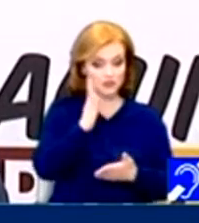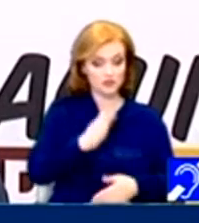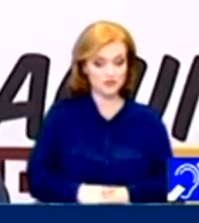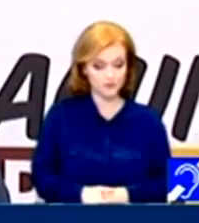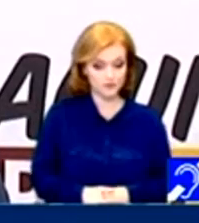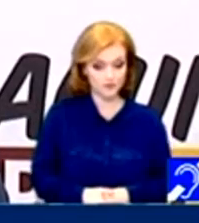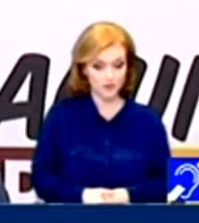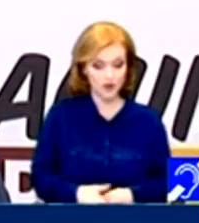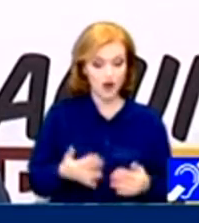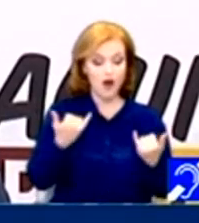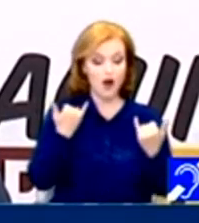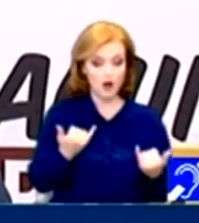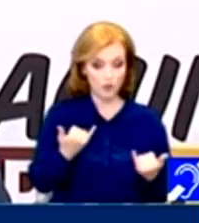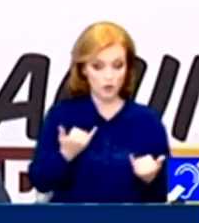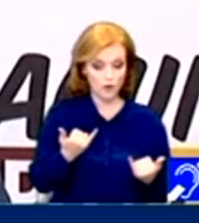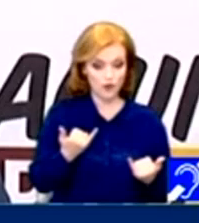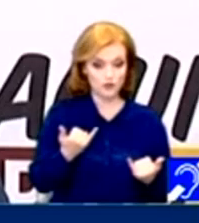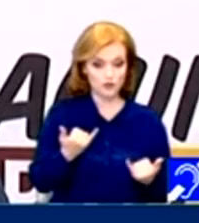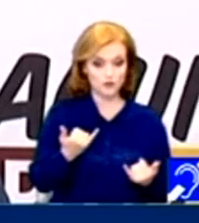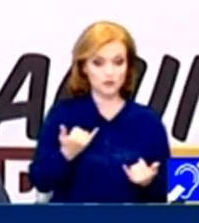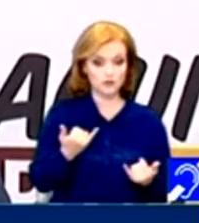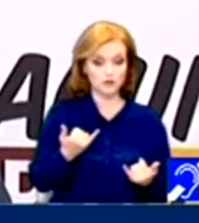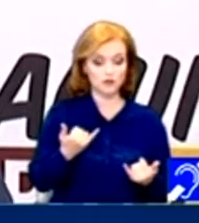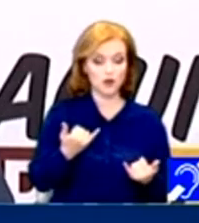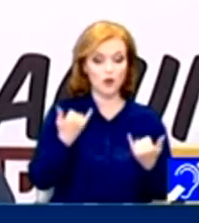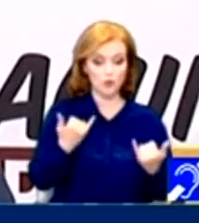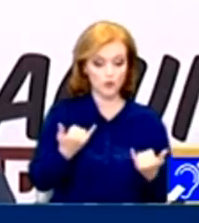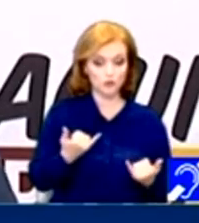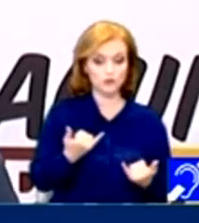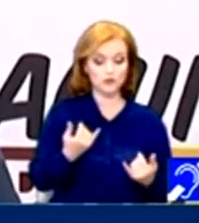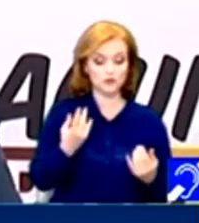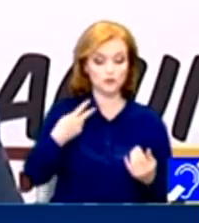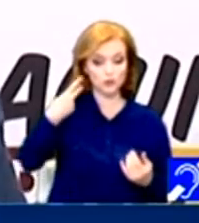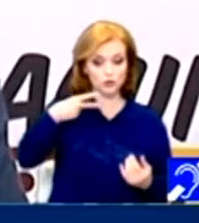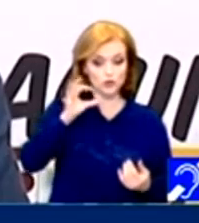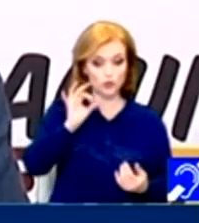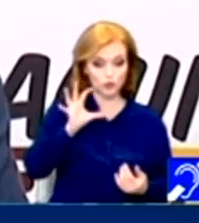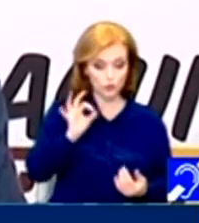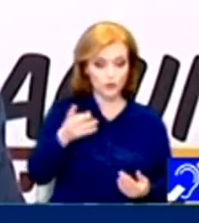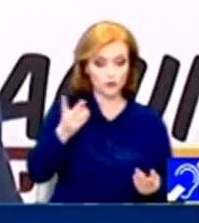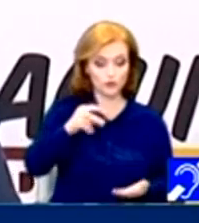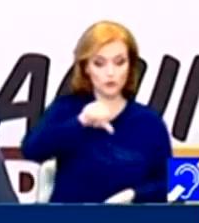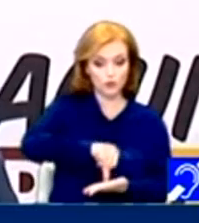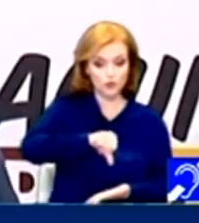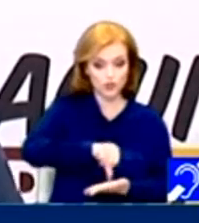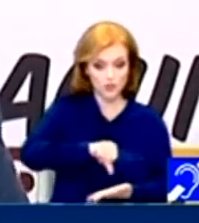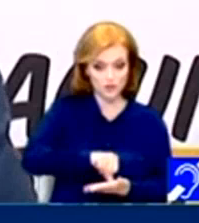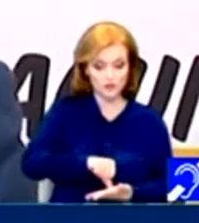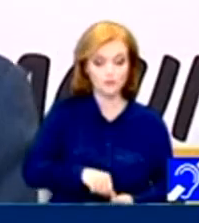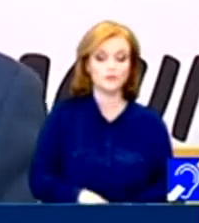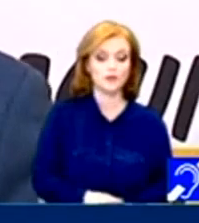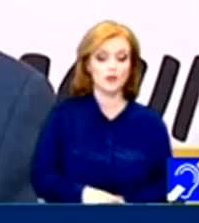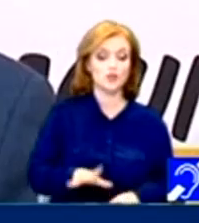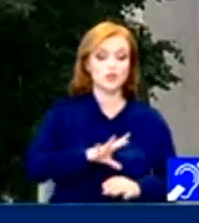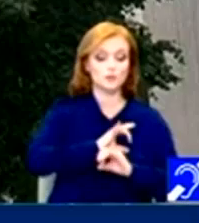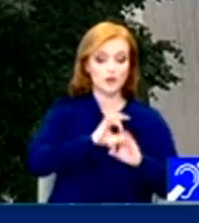trebuie decât să ieșim masiv la vot pe 20 octombrie și să reconfirmăm victoria noastră